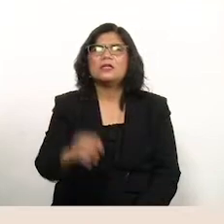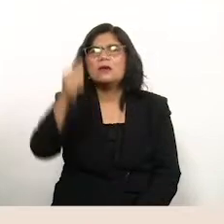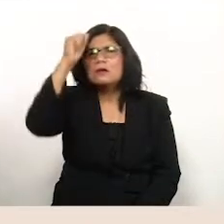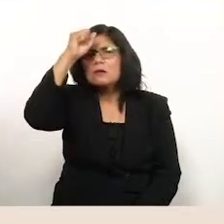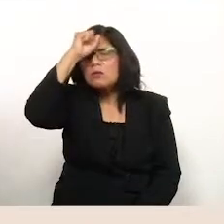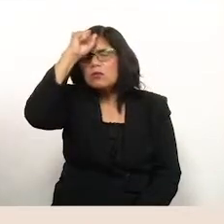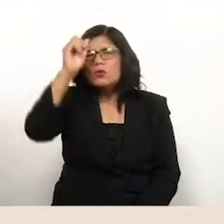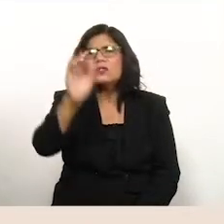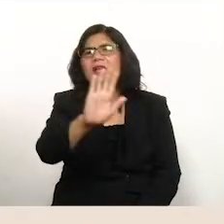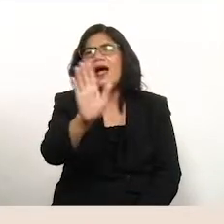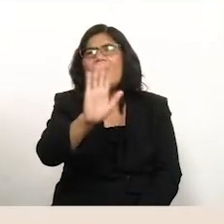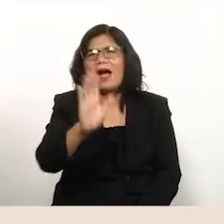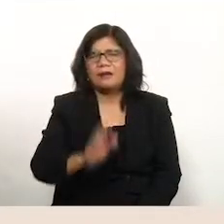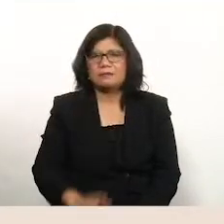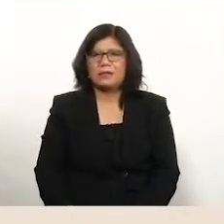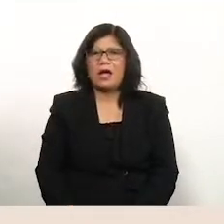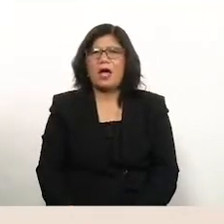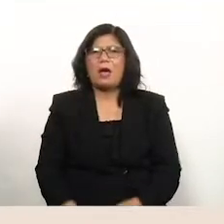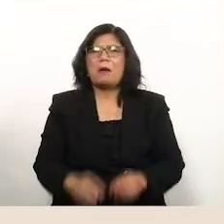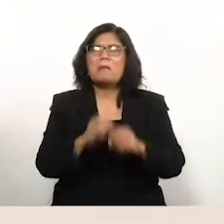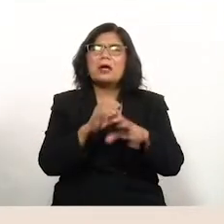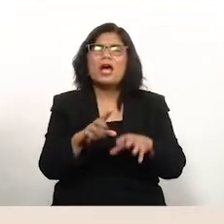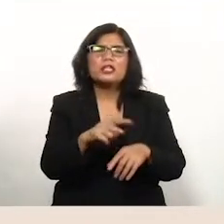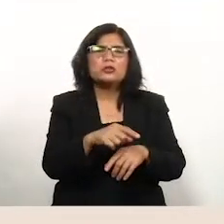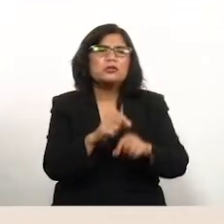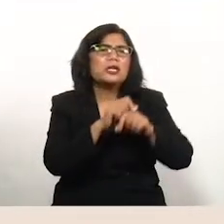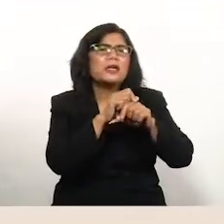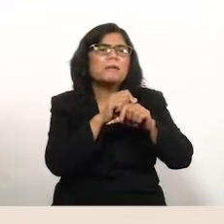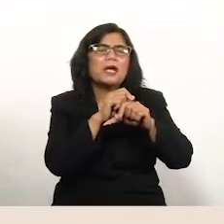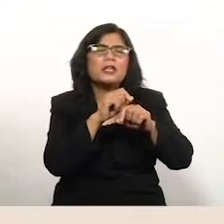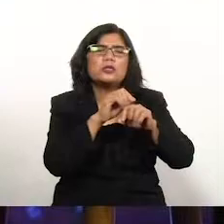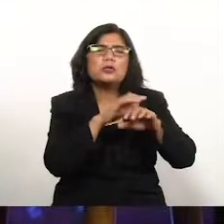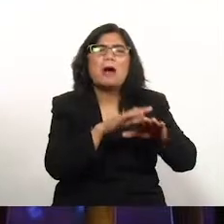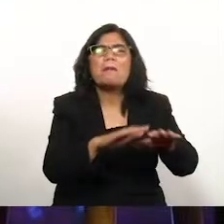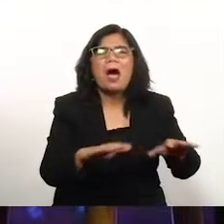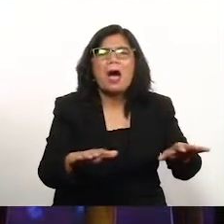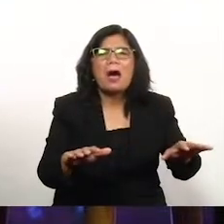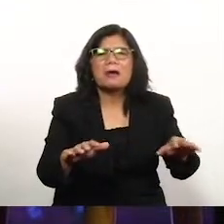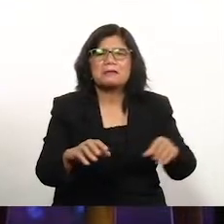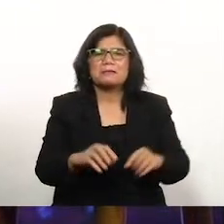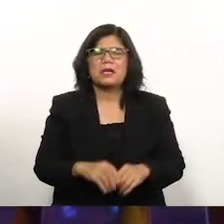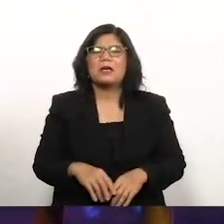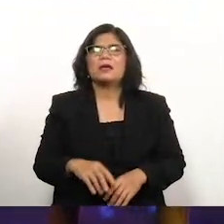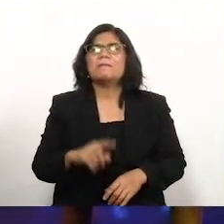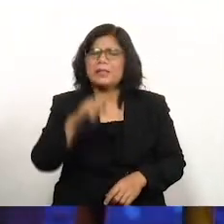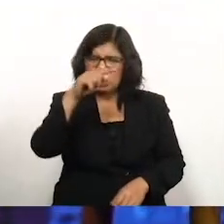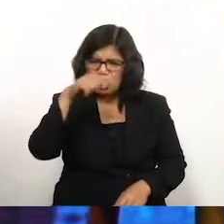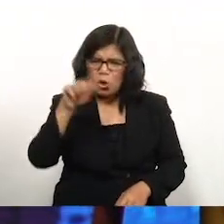Hai wafer katkan bukan materi berkat itu damai sejahtera kan betul tetapi